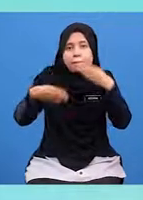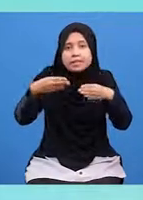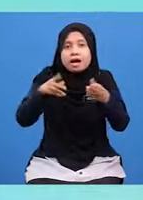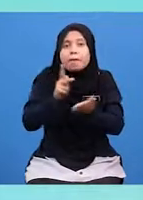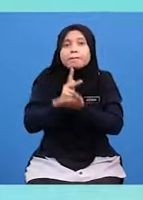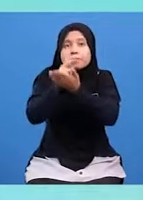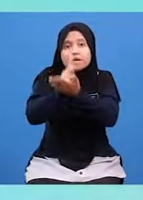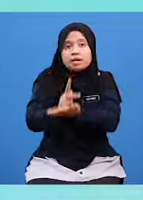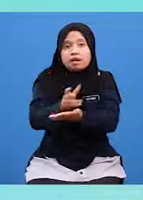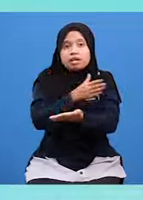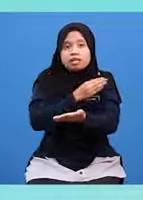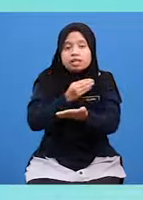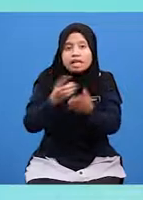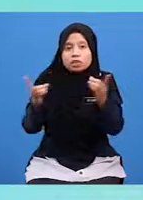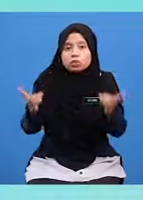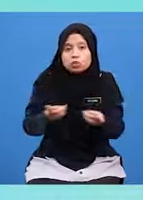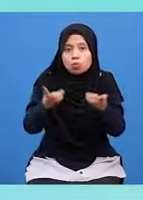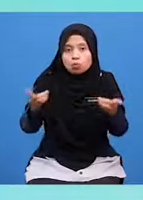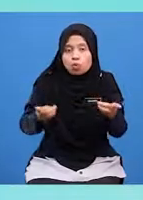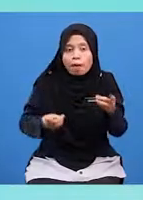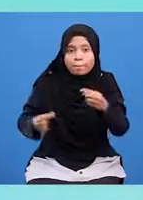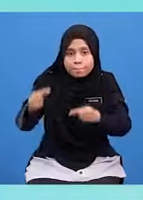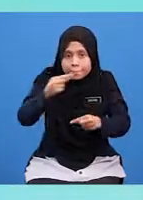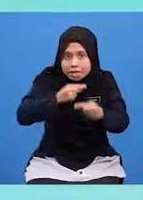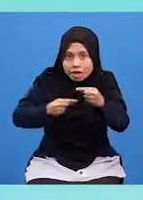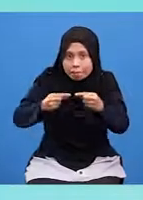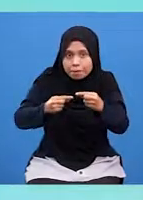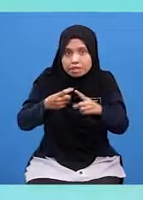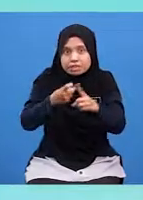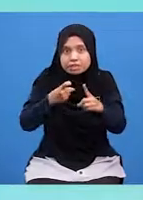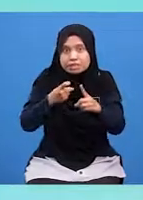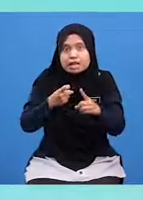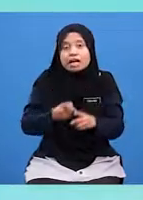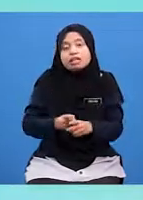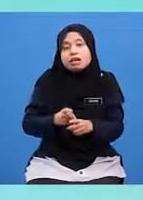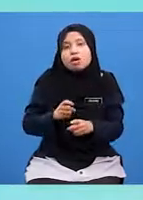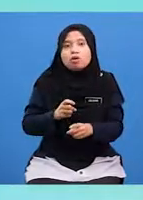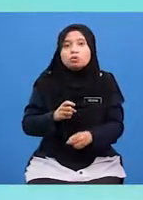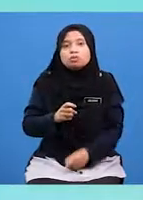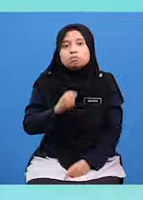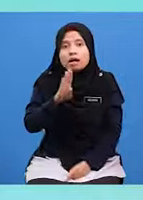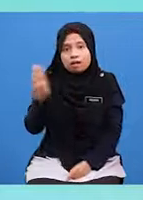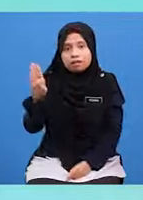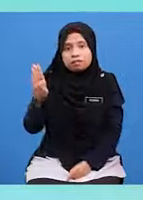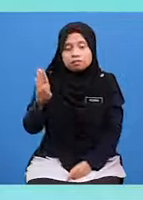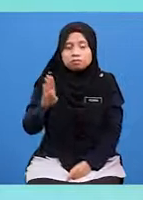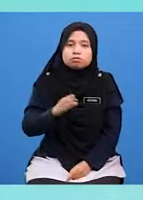pelayaran serta mendorong pengembara Islam dan Barat untuk mengikut jejak langkahnya.